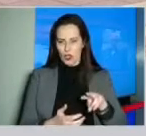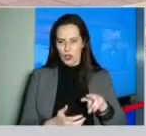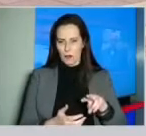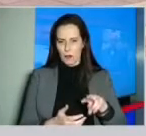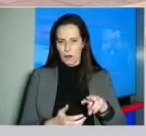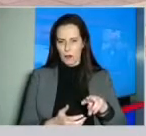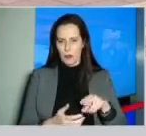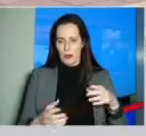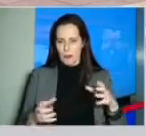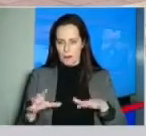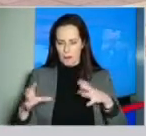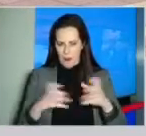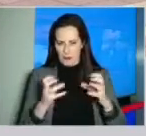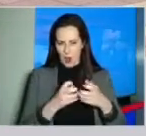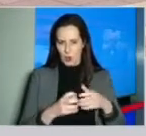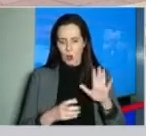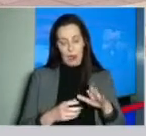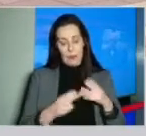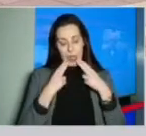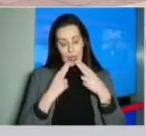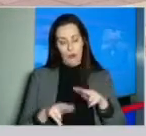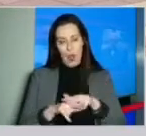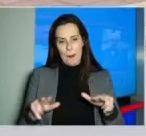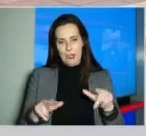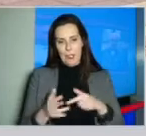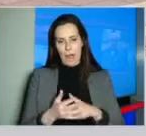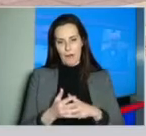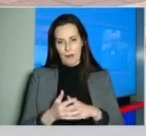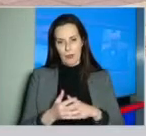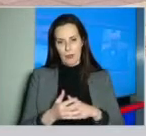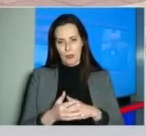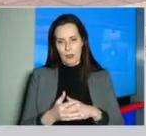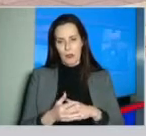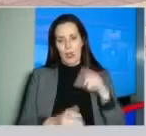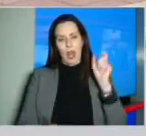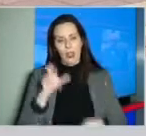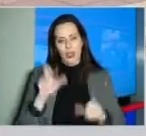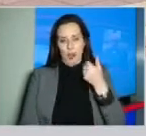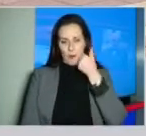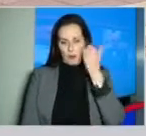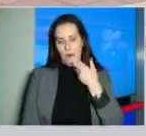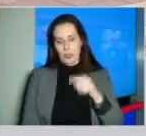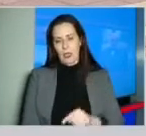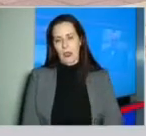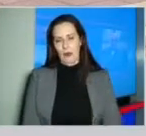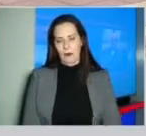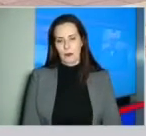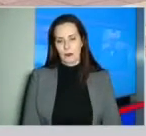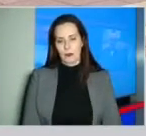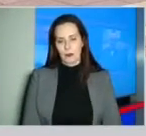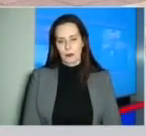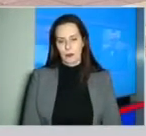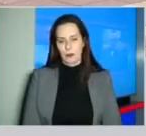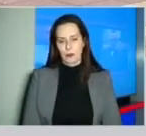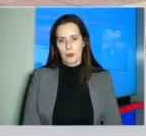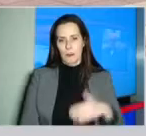דיינינו ברכבי המפלגות, גם יתייחסו למצע שלהם ולאזרחים הוותיקים במדינת ישראל. אז אני אגיד לכם... בגופו